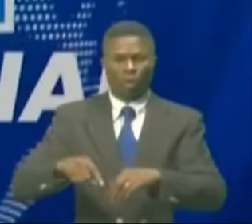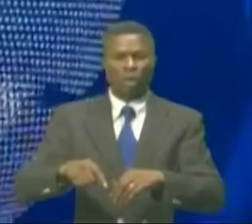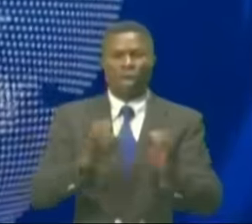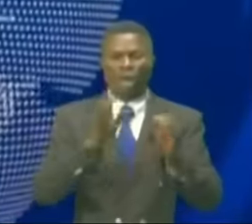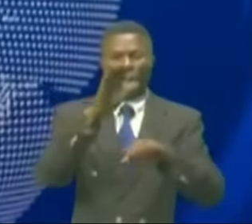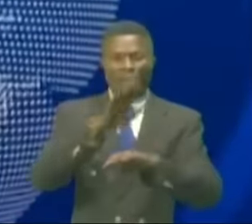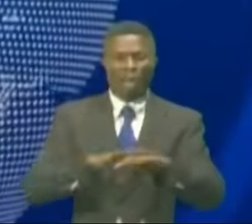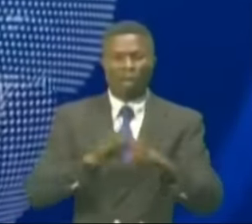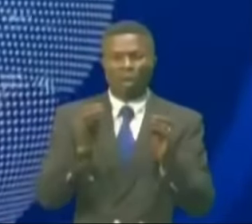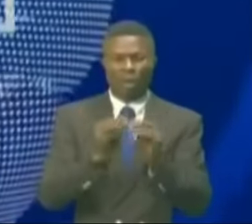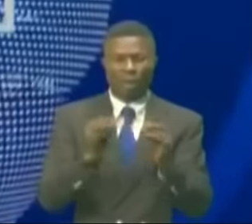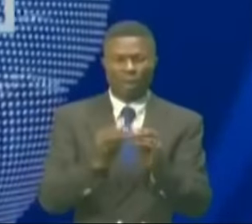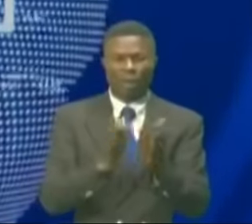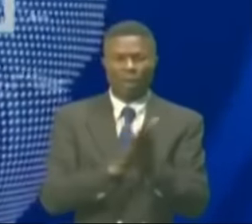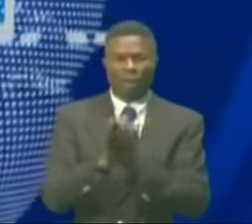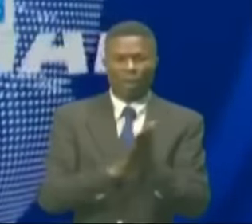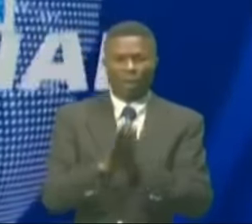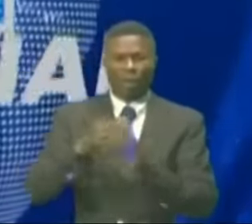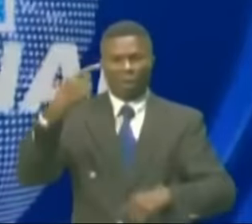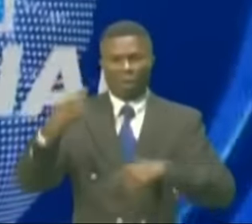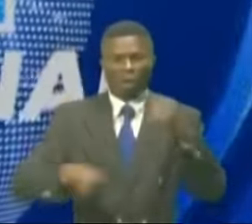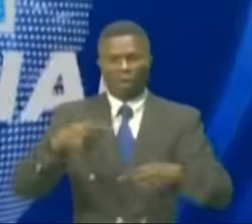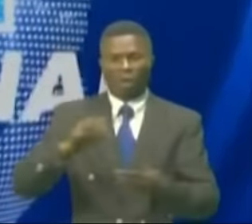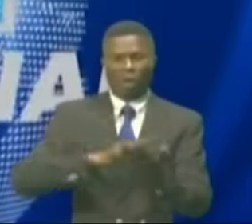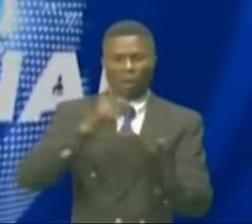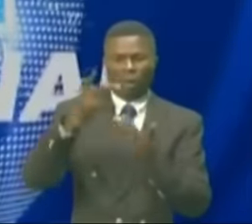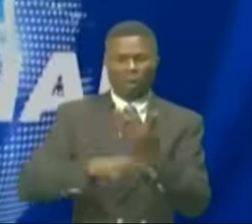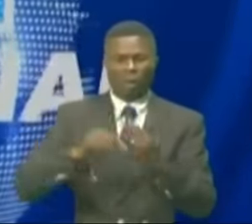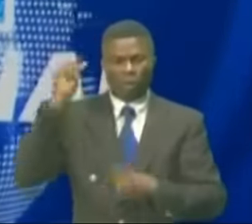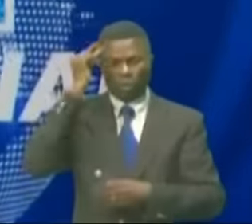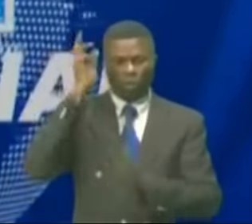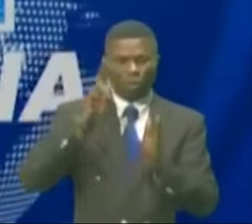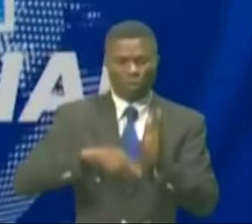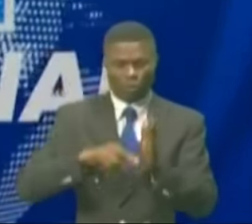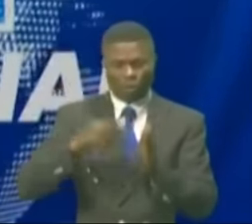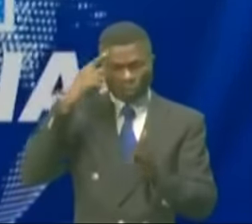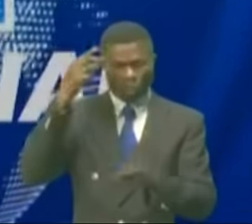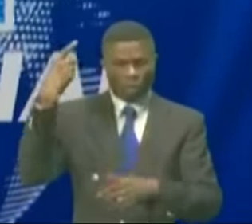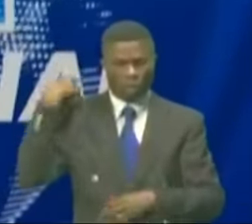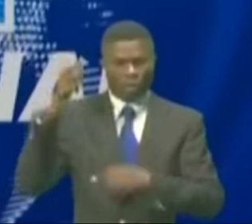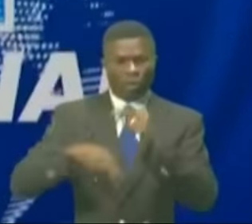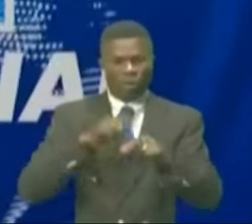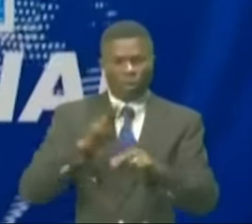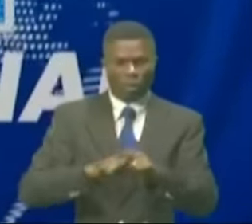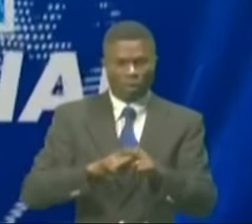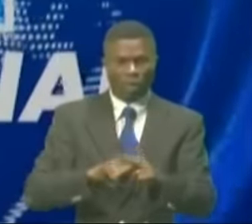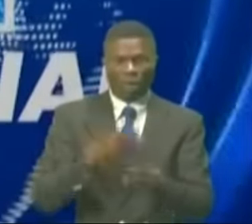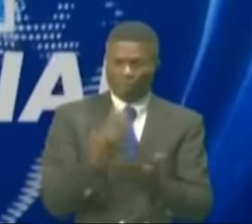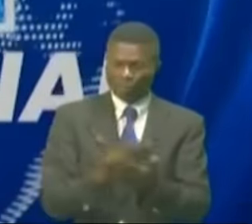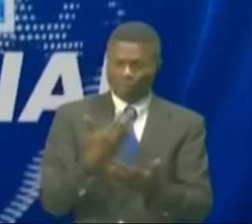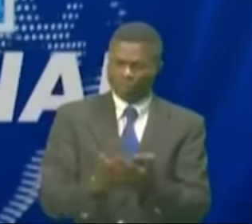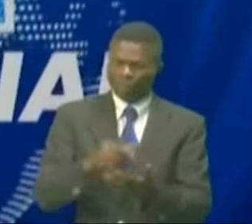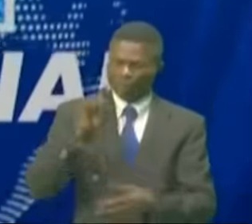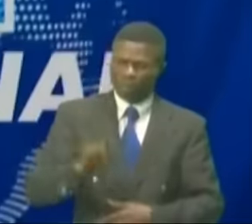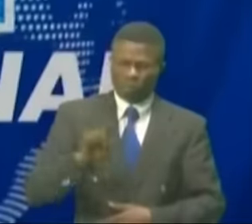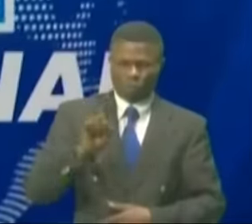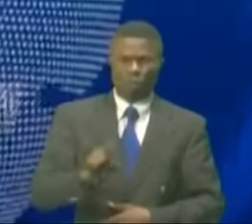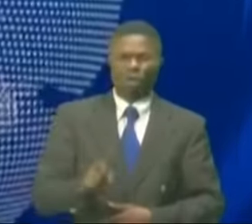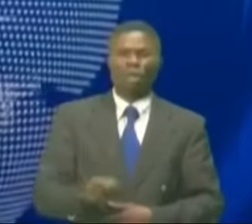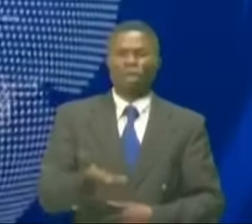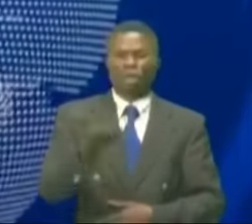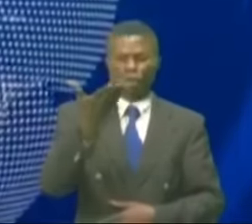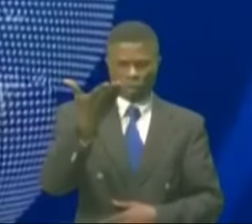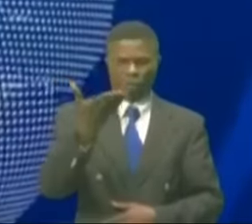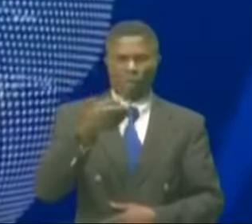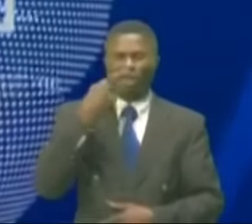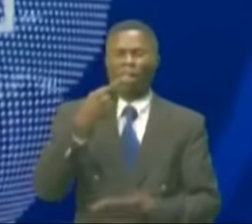la plénière consacrée au débat sur le programme du gouvernement. Pour ces députés nationaux, l'urgence s'impose. Annie Balaka,